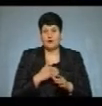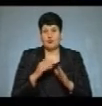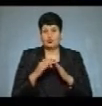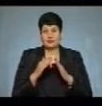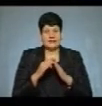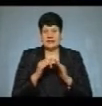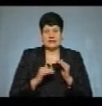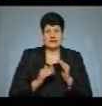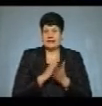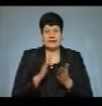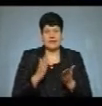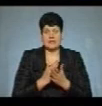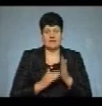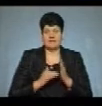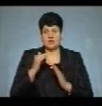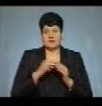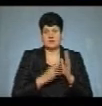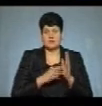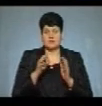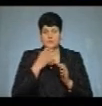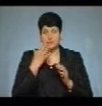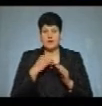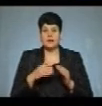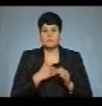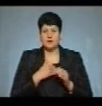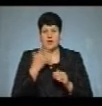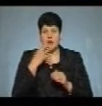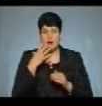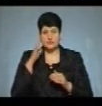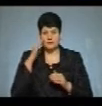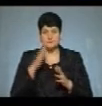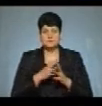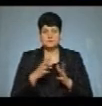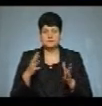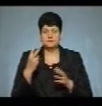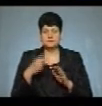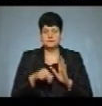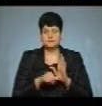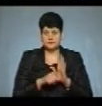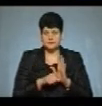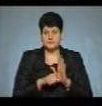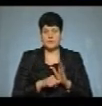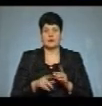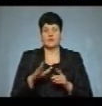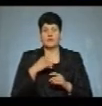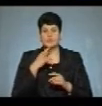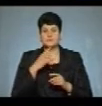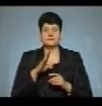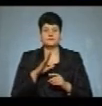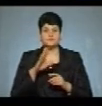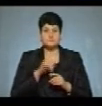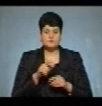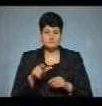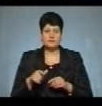піднімається вище 18 градусів тепла, а температура гарячої води вище 26. За словами мешканок цих будинків Юлії Мамчак